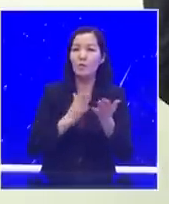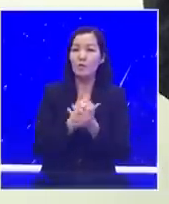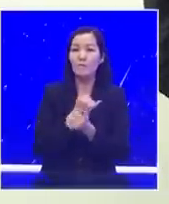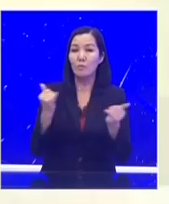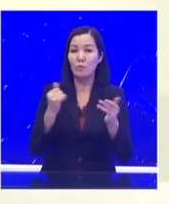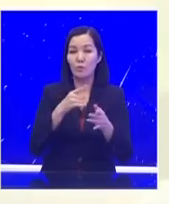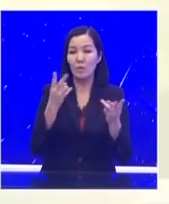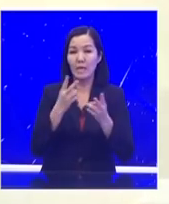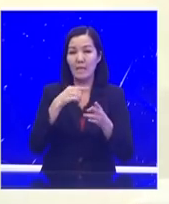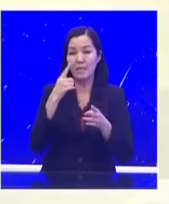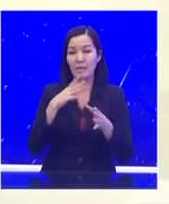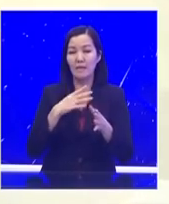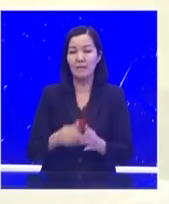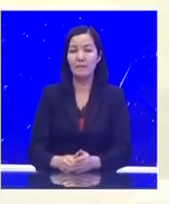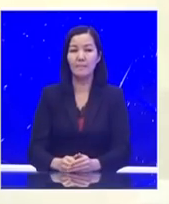айтты.